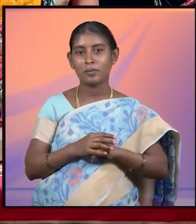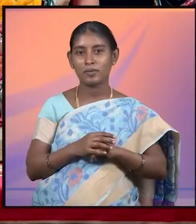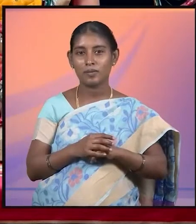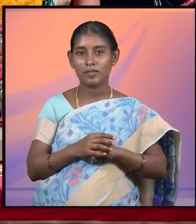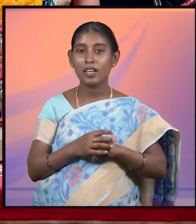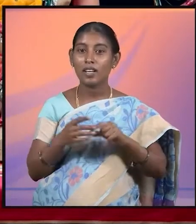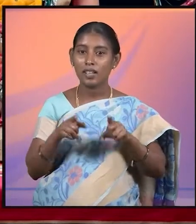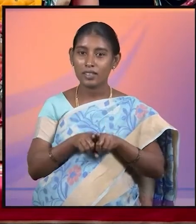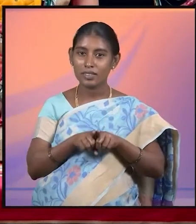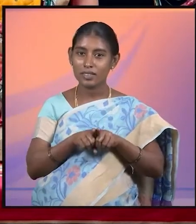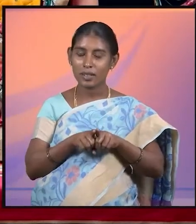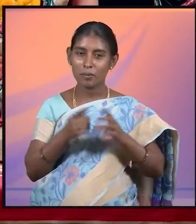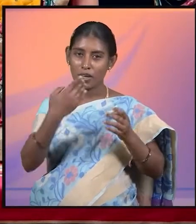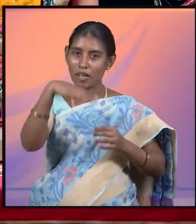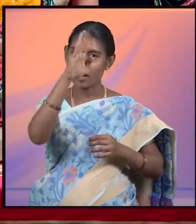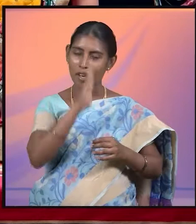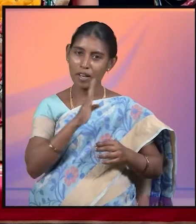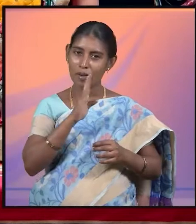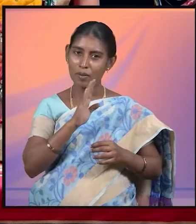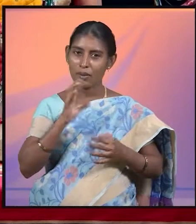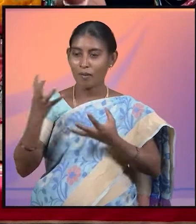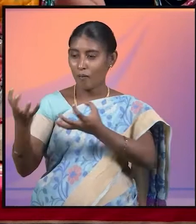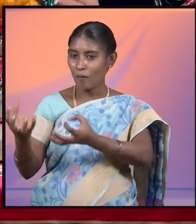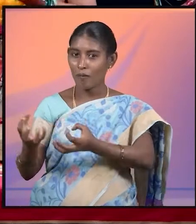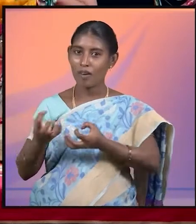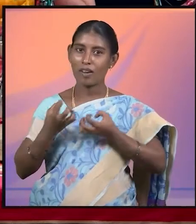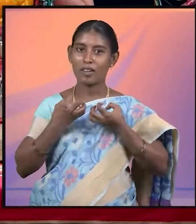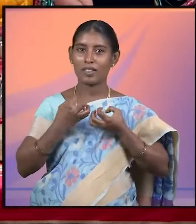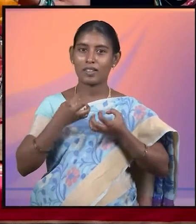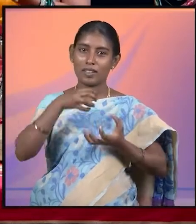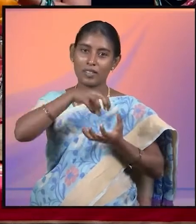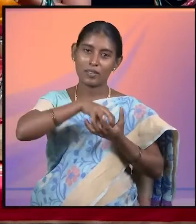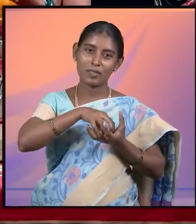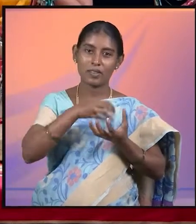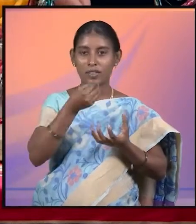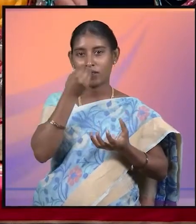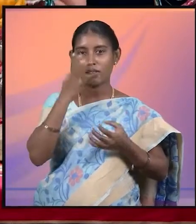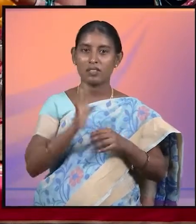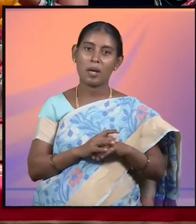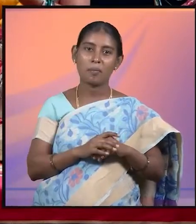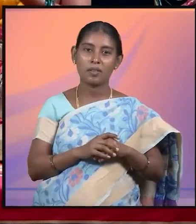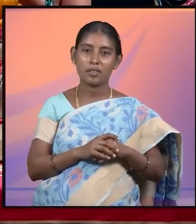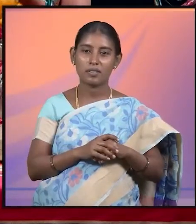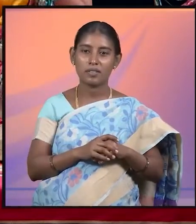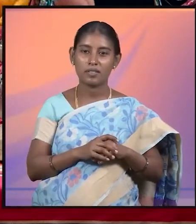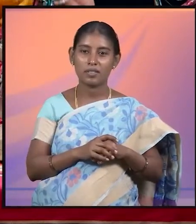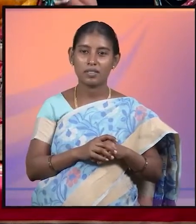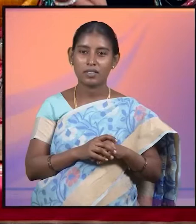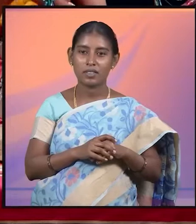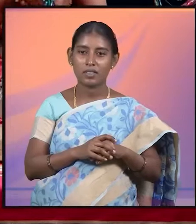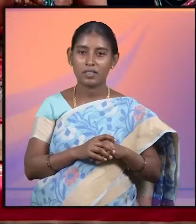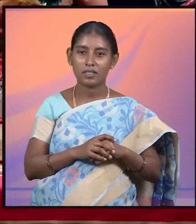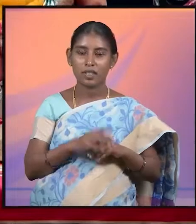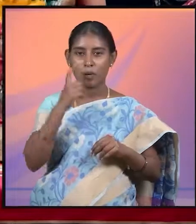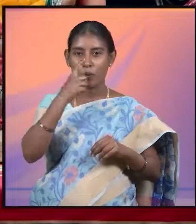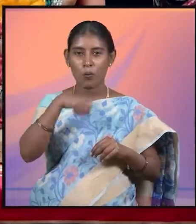இருக்கே. அவரும் வாங்கித்தான் உண்டாரு. மனைவிக்கும் ஒண்ணு வேணும்னு நினைக்காம இவரே சாப்பிட்டாரா? என்ன